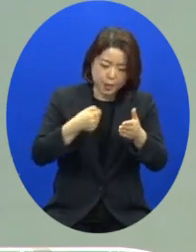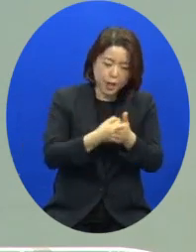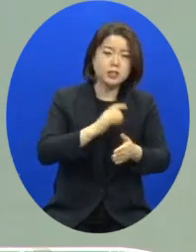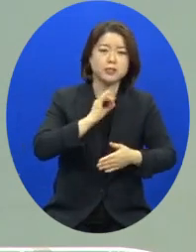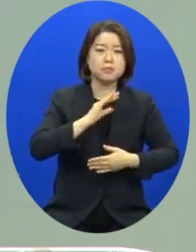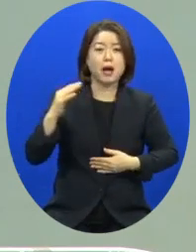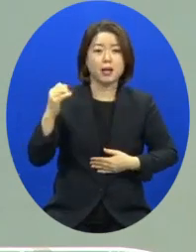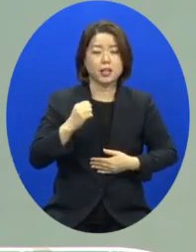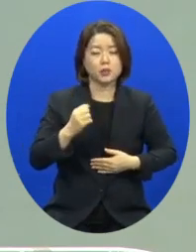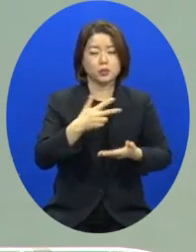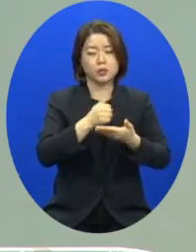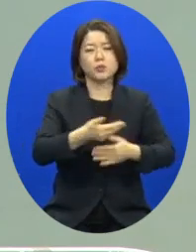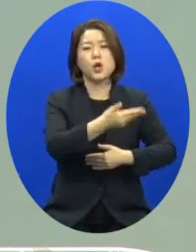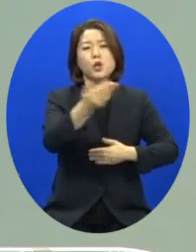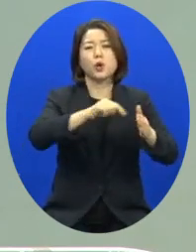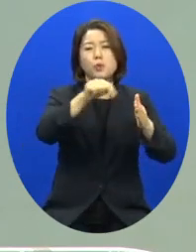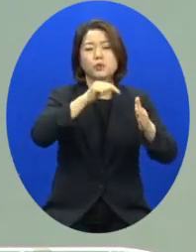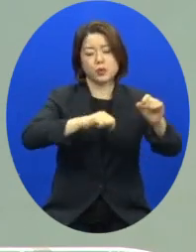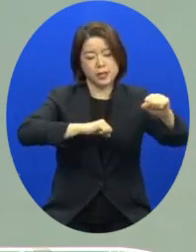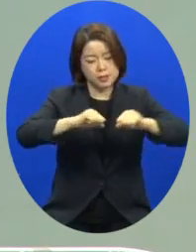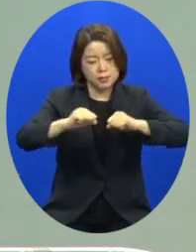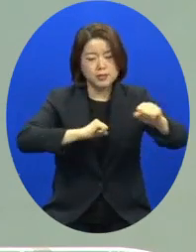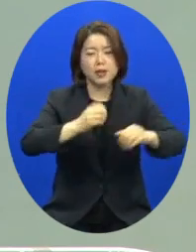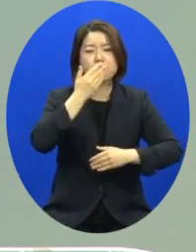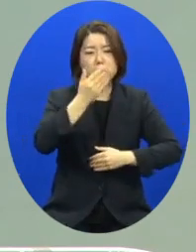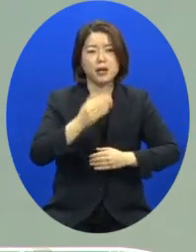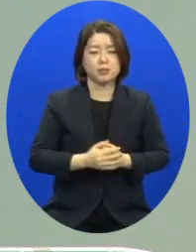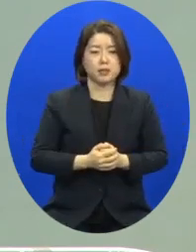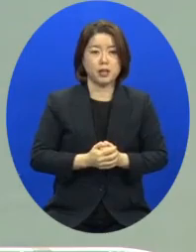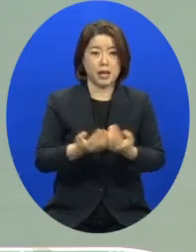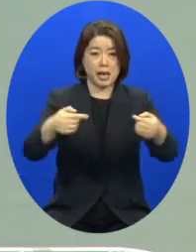주님은 여러분 속에 역사하게 되실 것입니다. 우리 다 같이 기도하겠습니다.